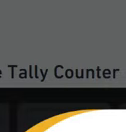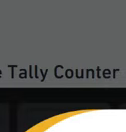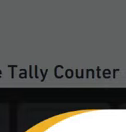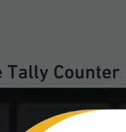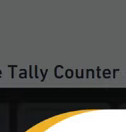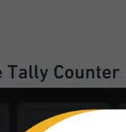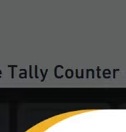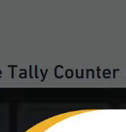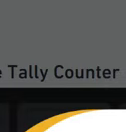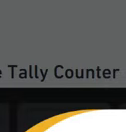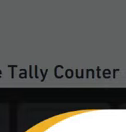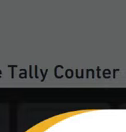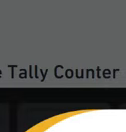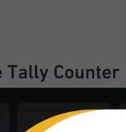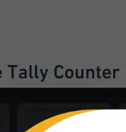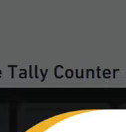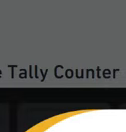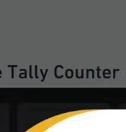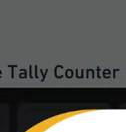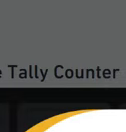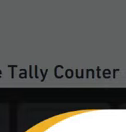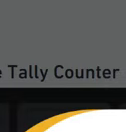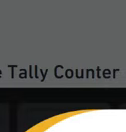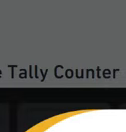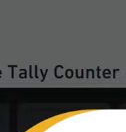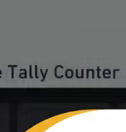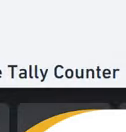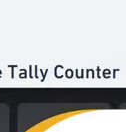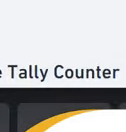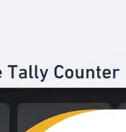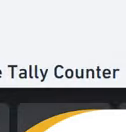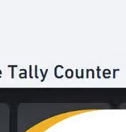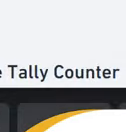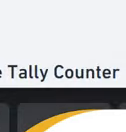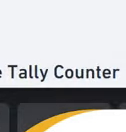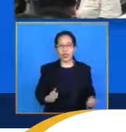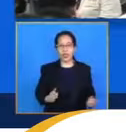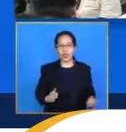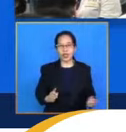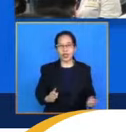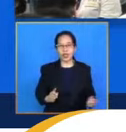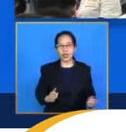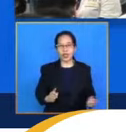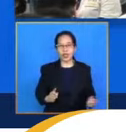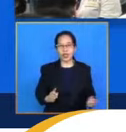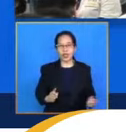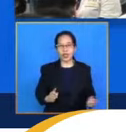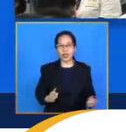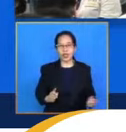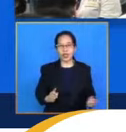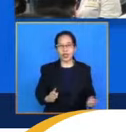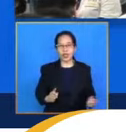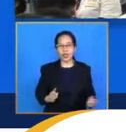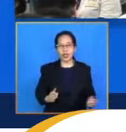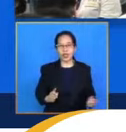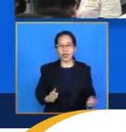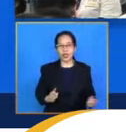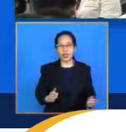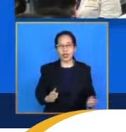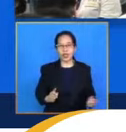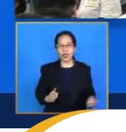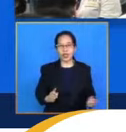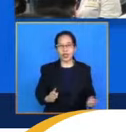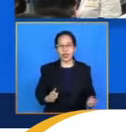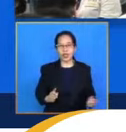ano, mga celebrity ito, no? Nandito si Soren minsan. Mm-hmm. Ito ka sa harap, oh.